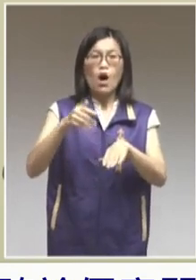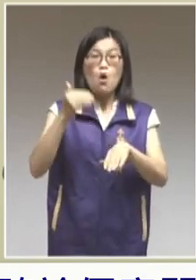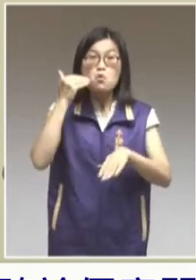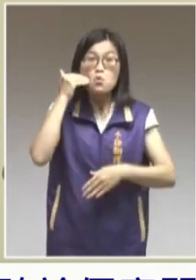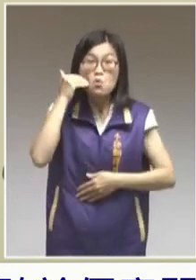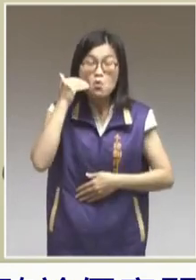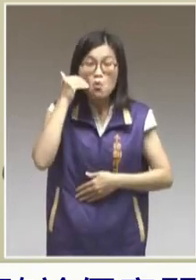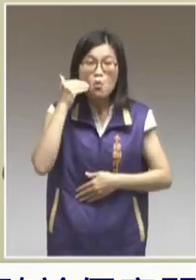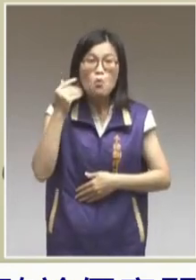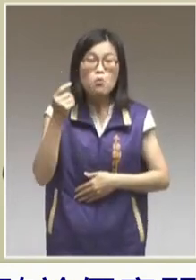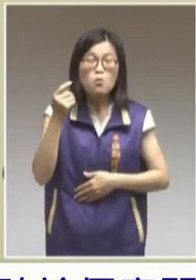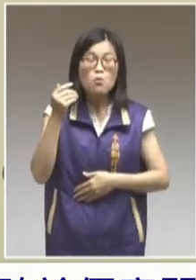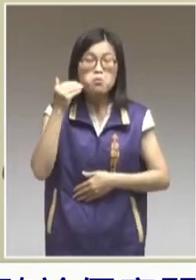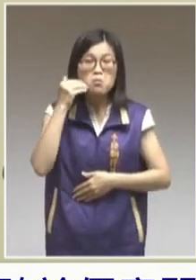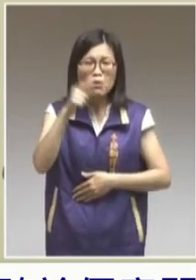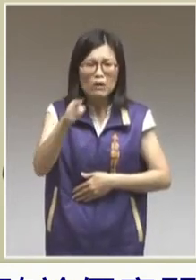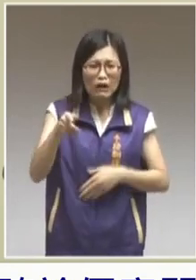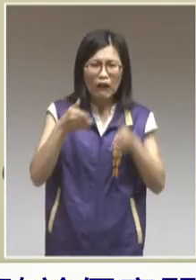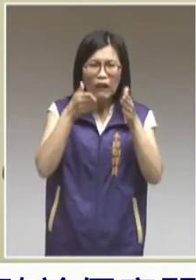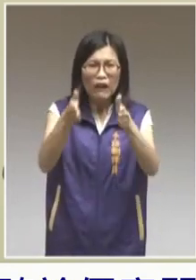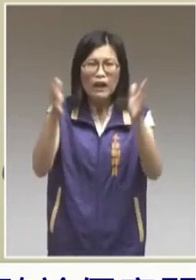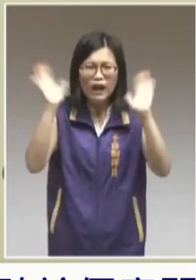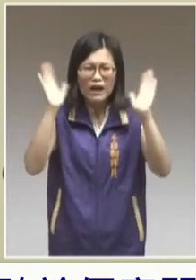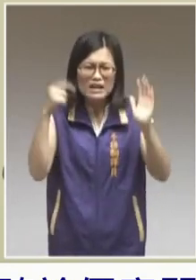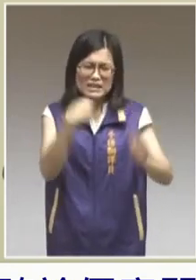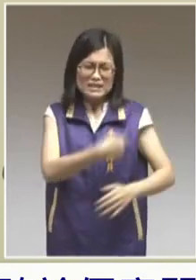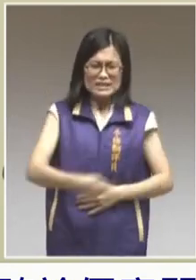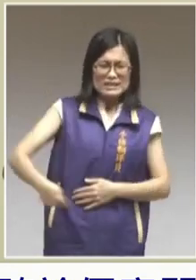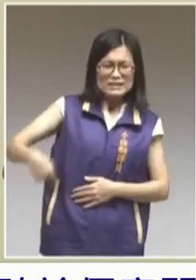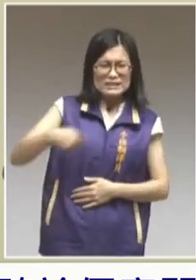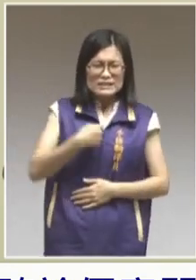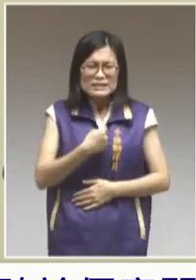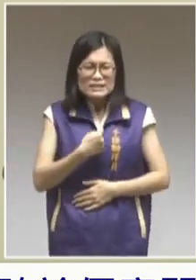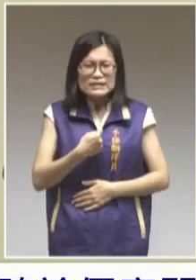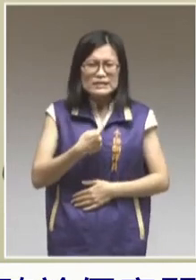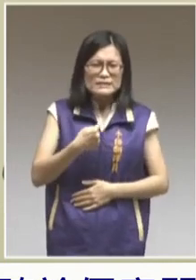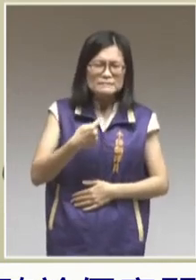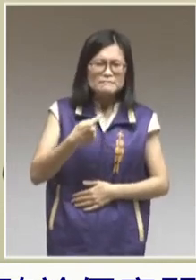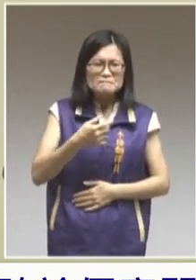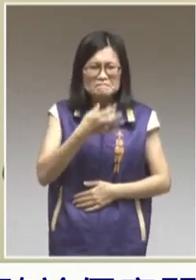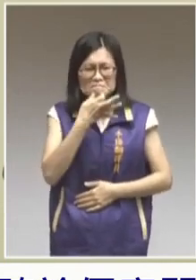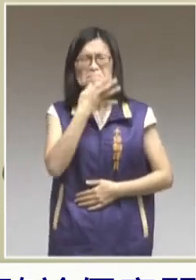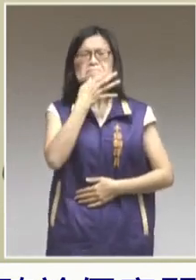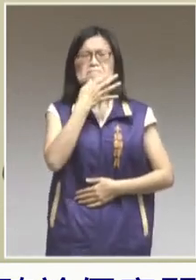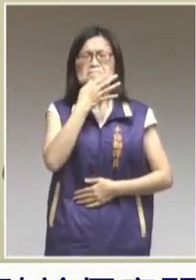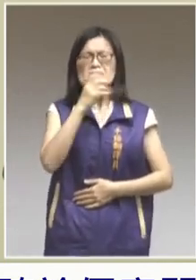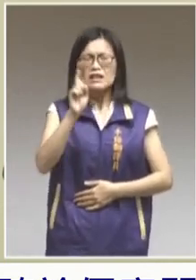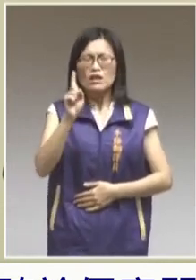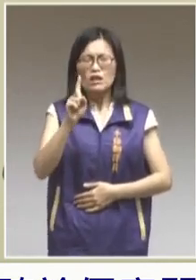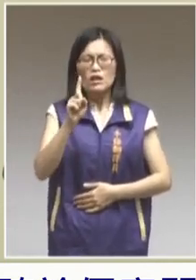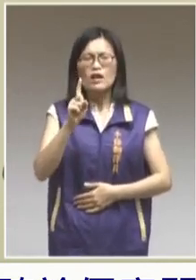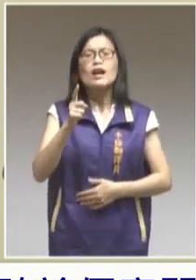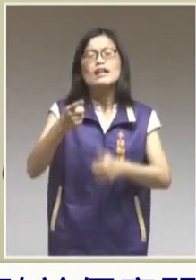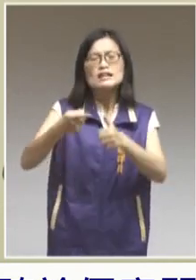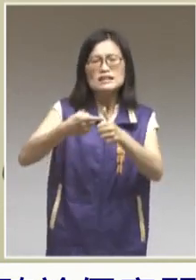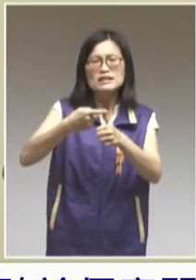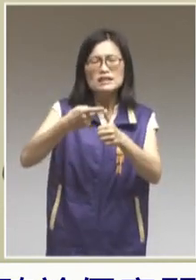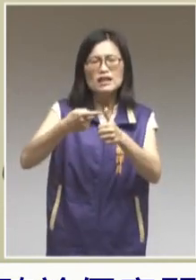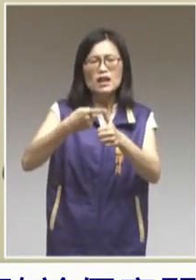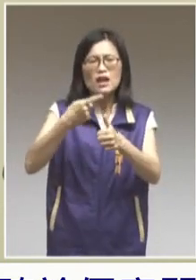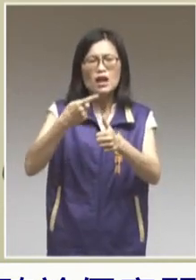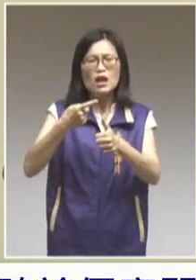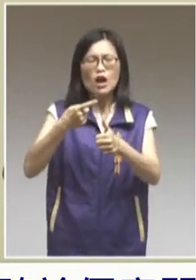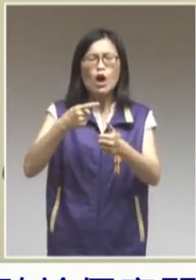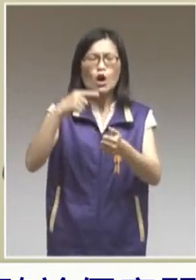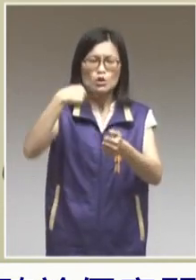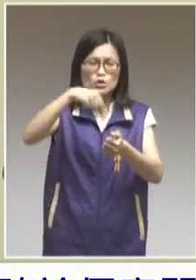假如说对孩童的身体的状况有任何的疑虑，我们的建议就是说能够不管是